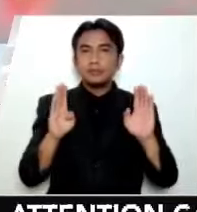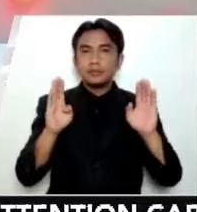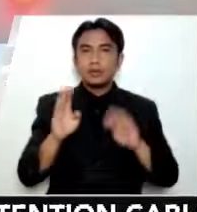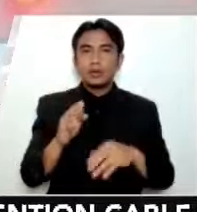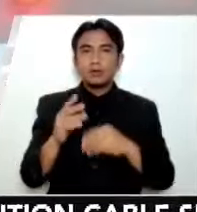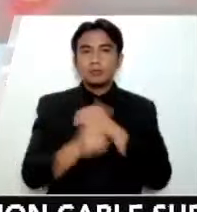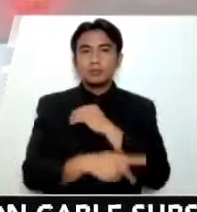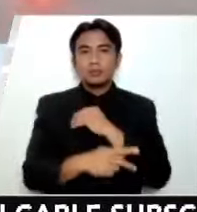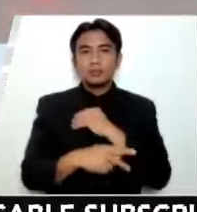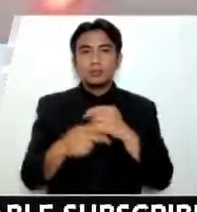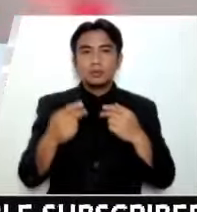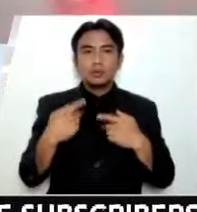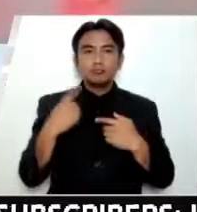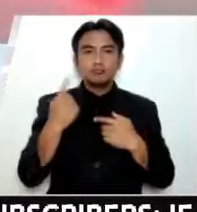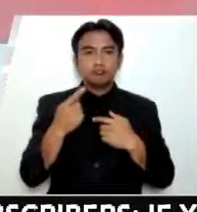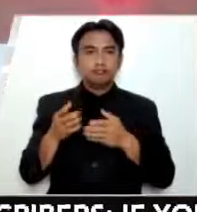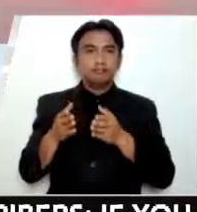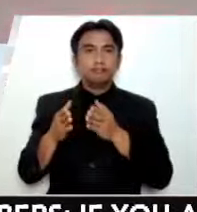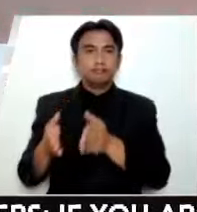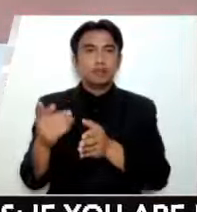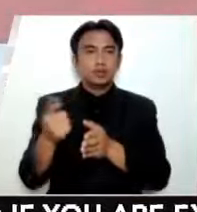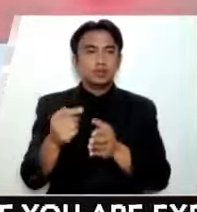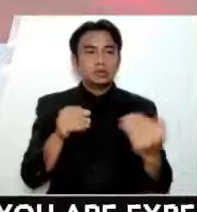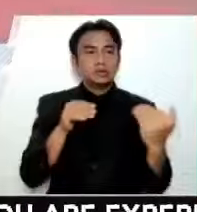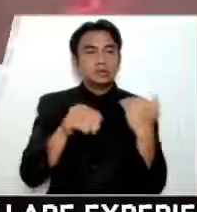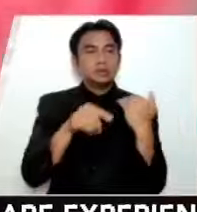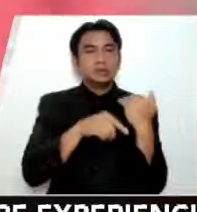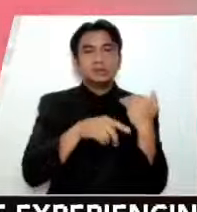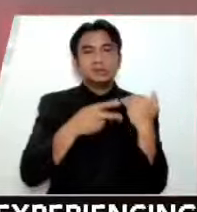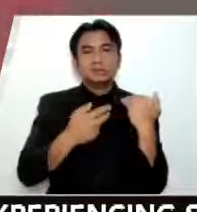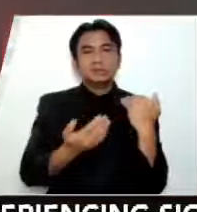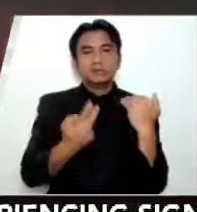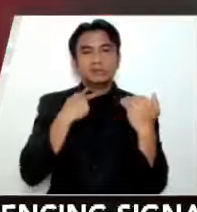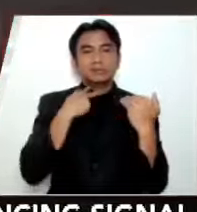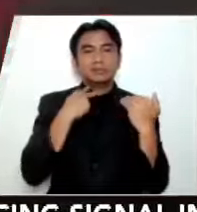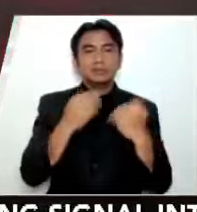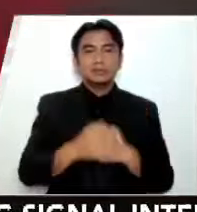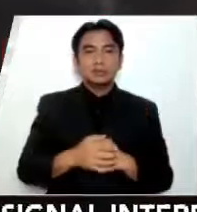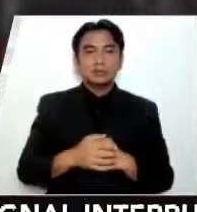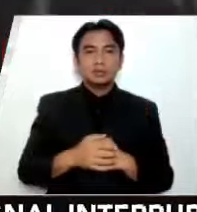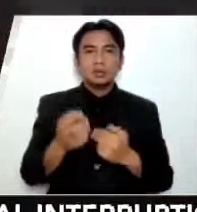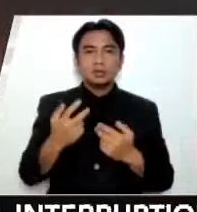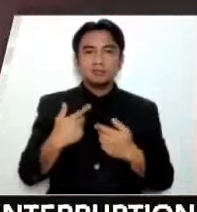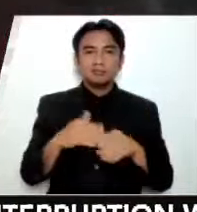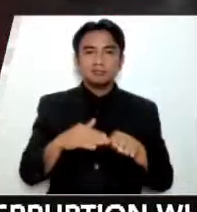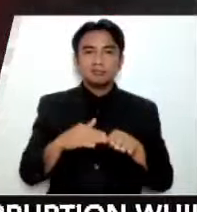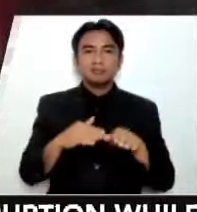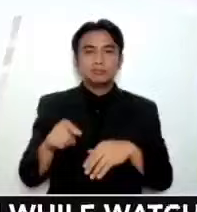lane lamang ang nadaanan ng mga sasakyan. Bumigat tuloy ang daloy ng trapiko.